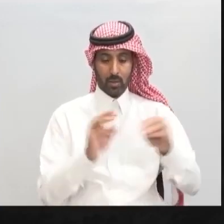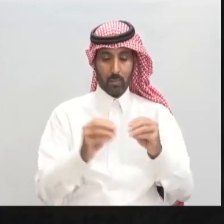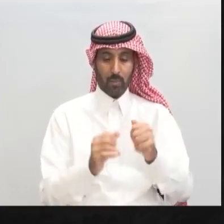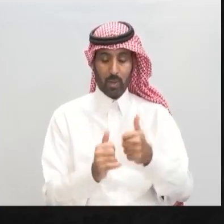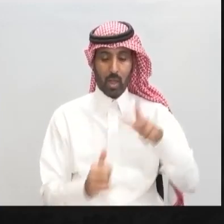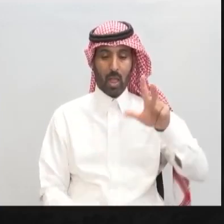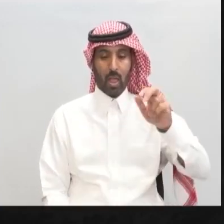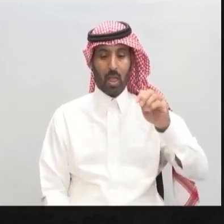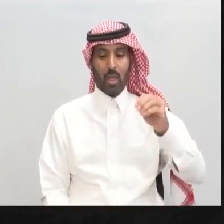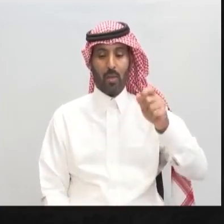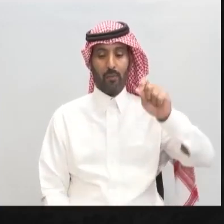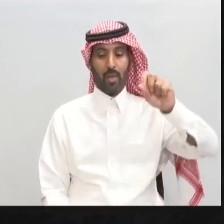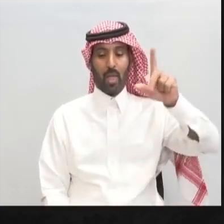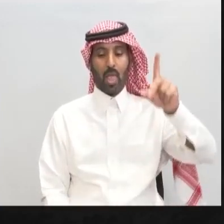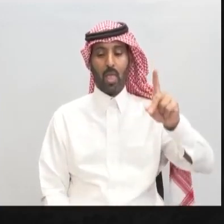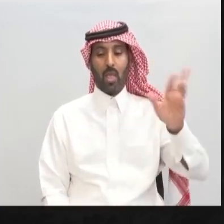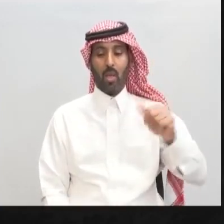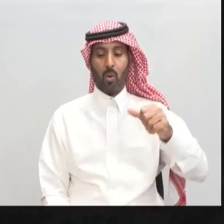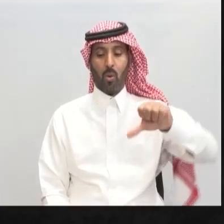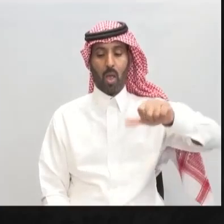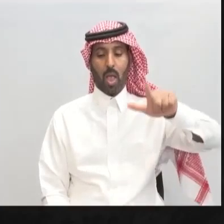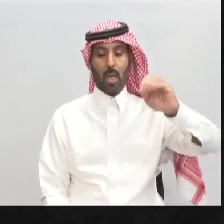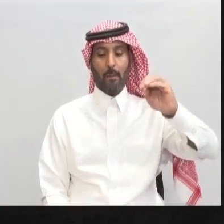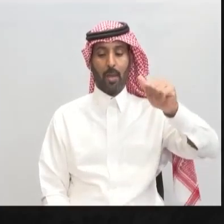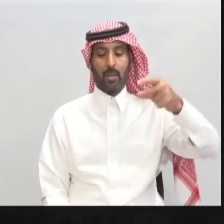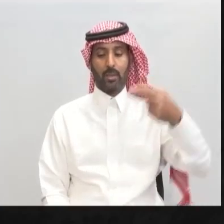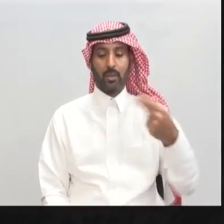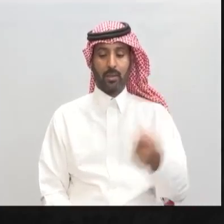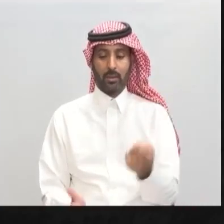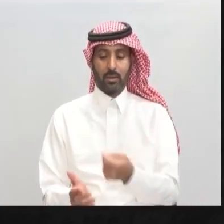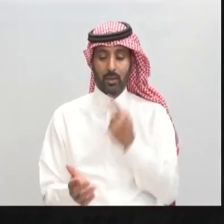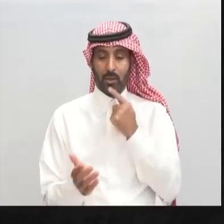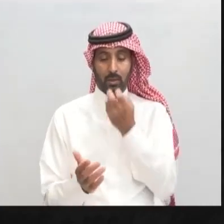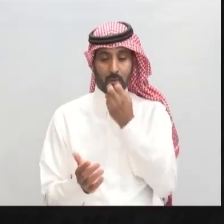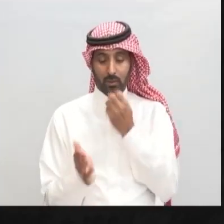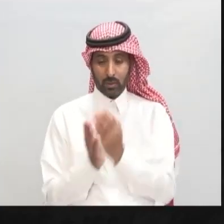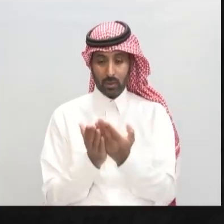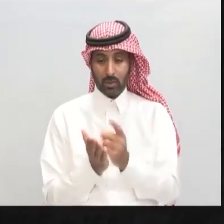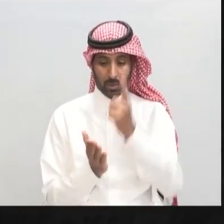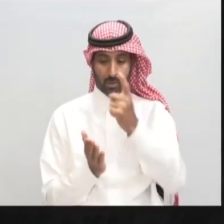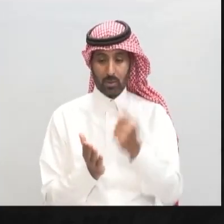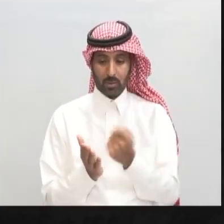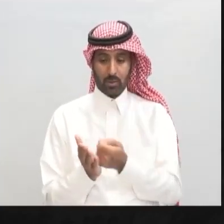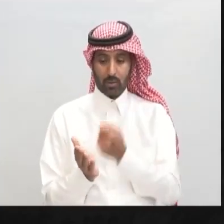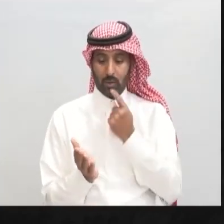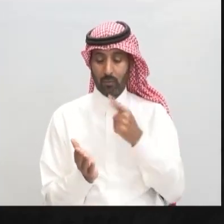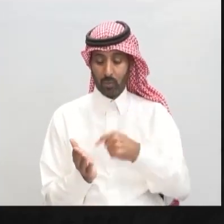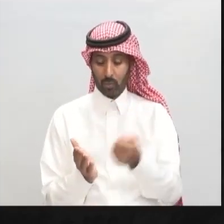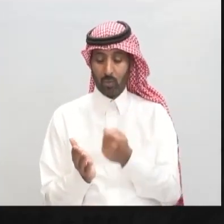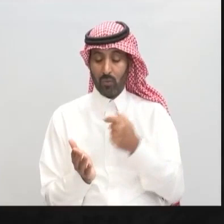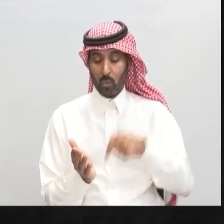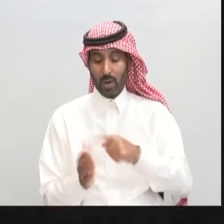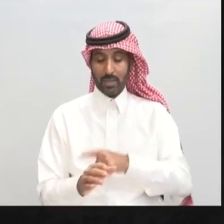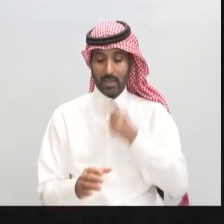الحفظ والجمع في السطور وهو بمعنى التدوين والكتابه وذكرنا انه كان مكتوبا في عهد النبي عليه